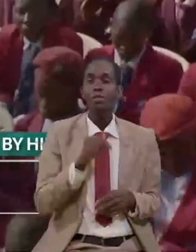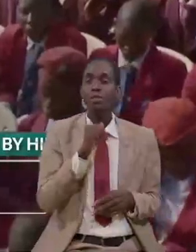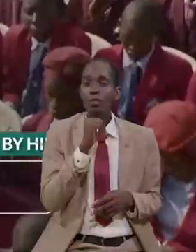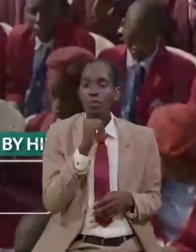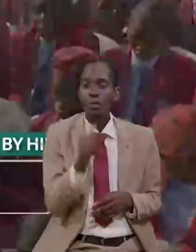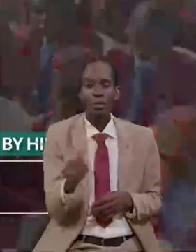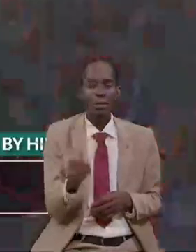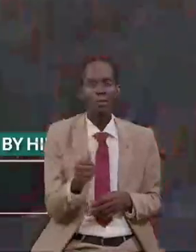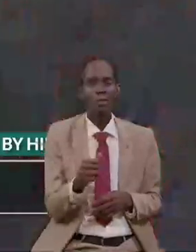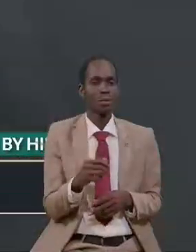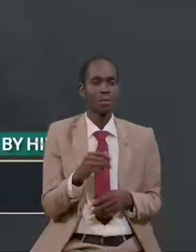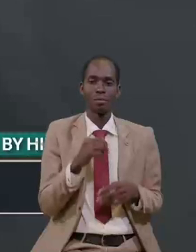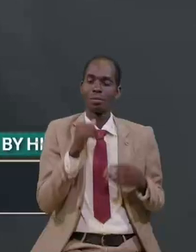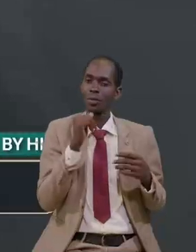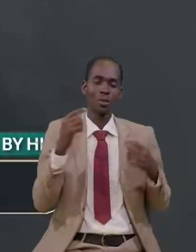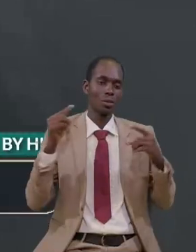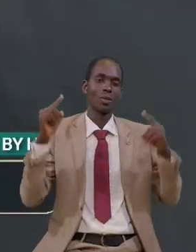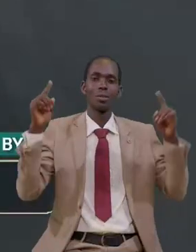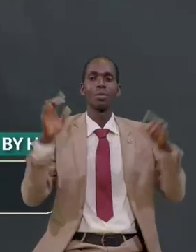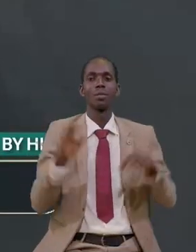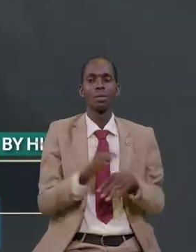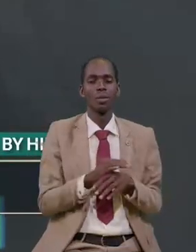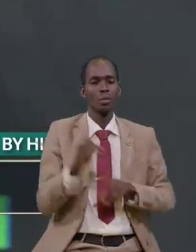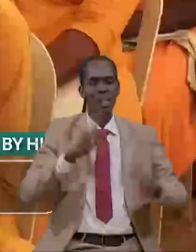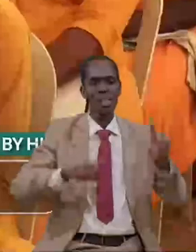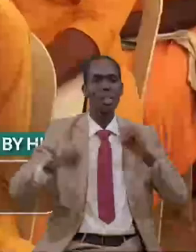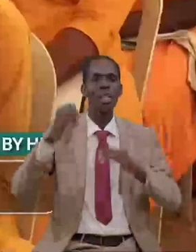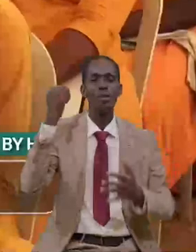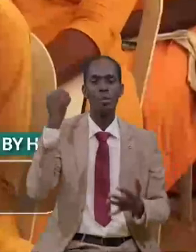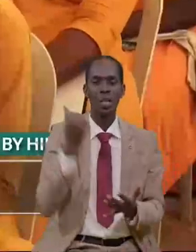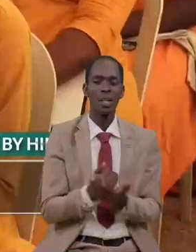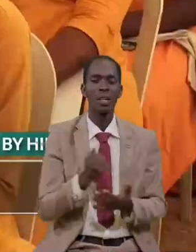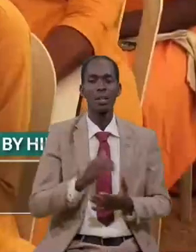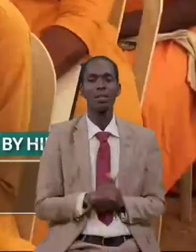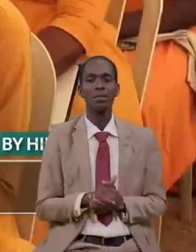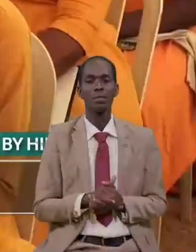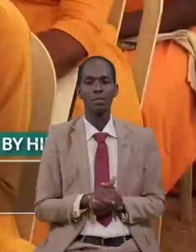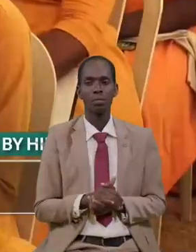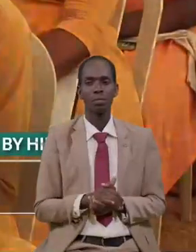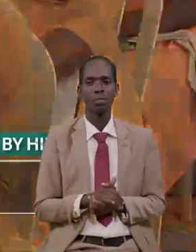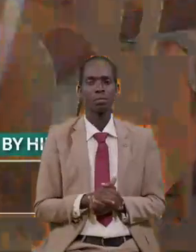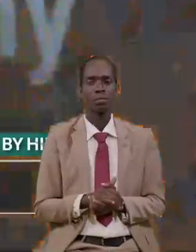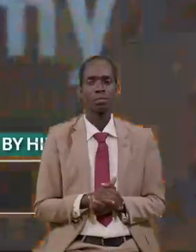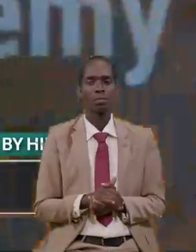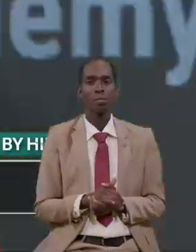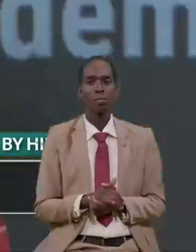Ce n'est pas un ancien succès. Je veux un amen pour cela.